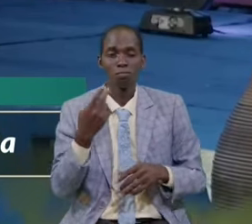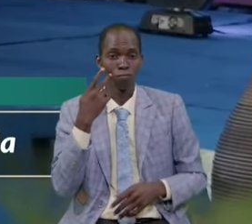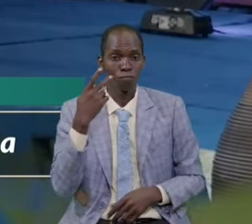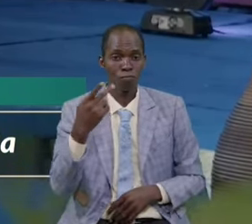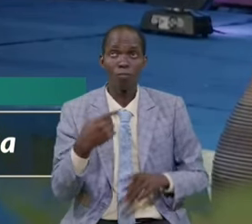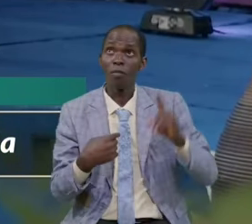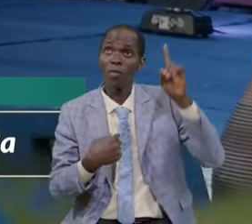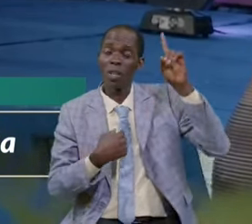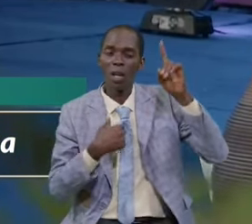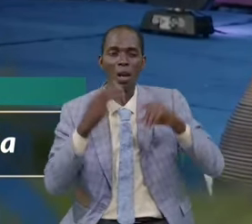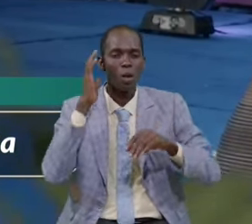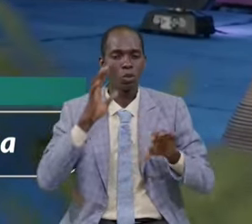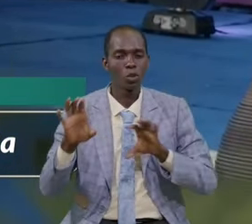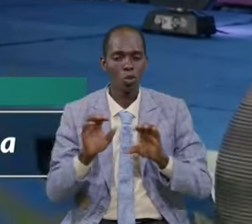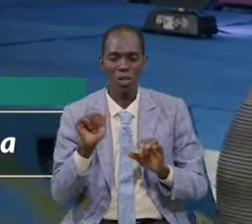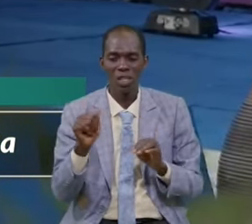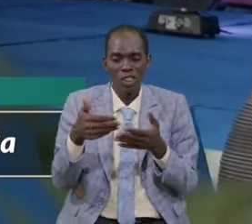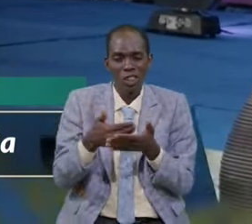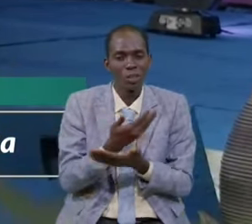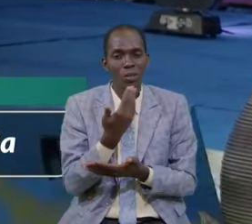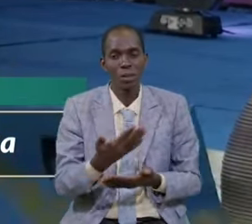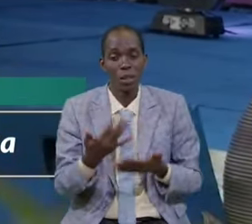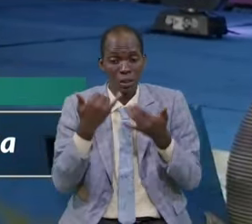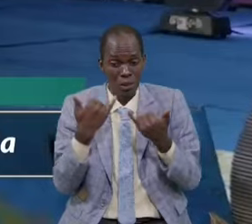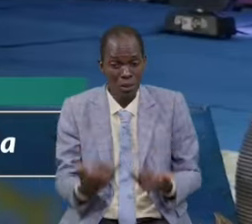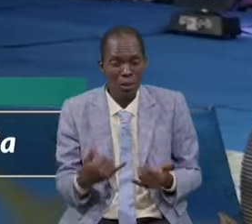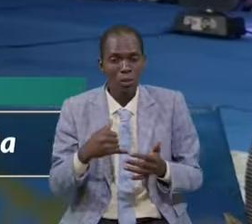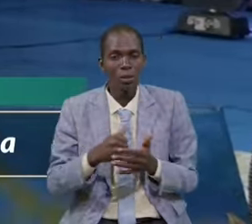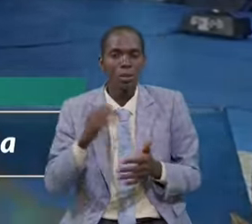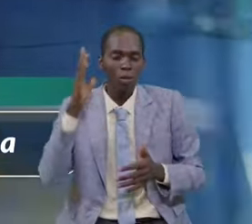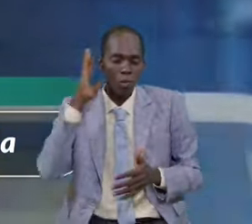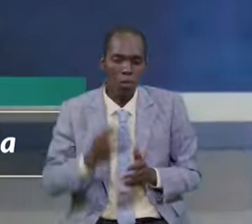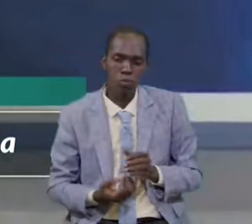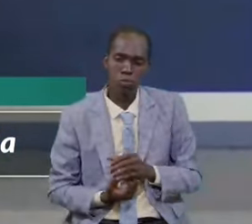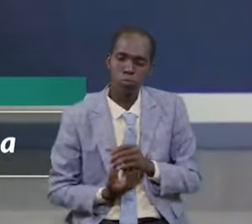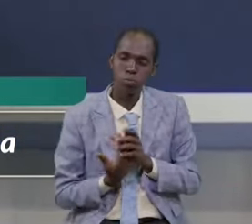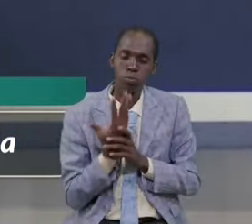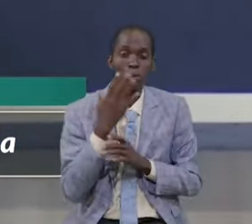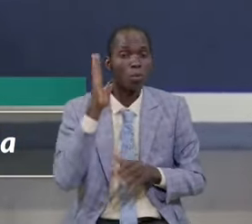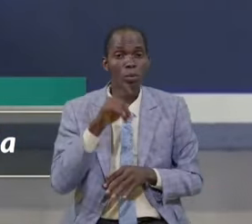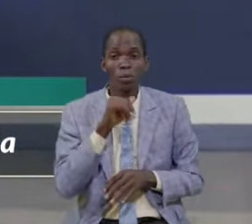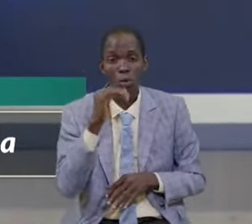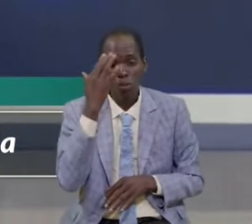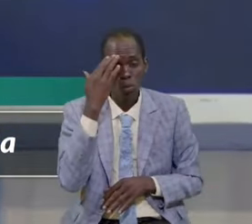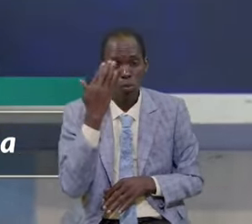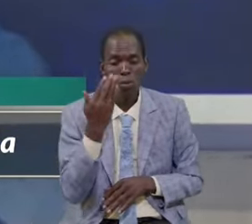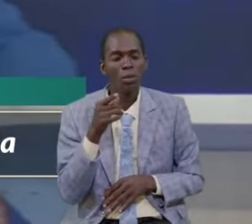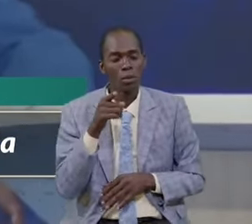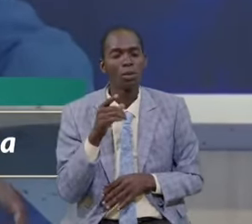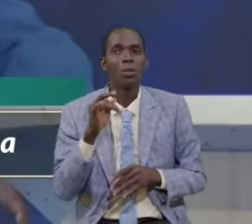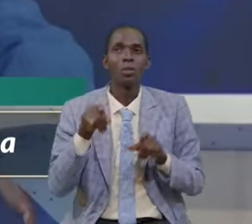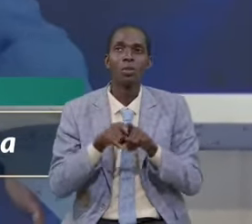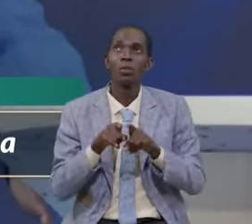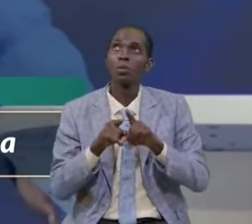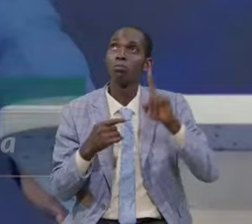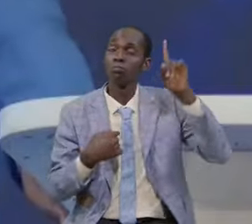sur le point d'arriver. Ne la connaîtrez-vous pas? Je mettrai un chemin dans le désert,